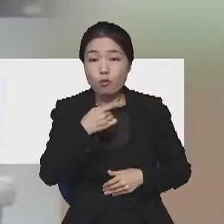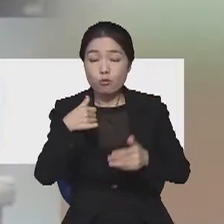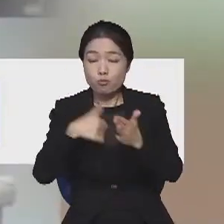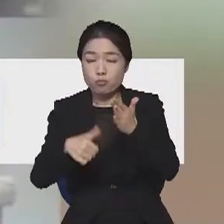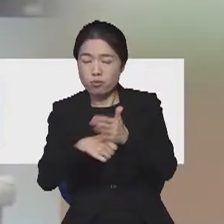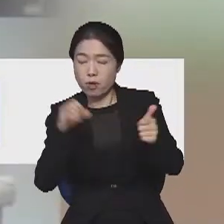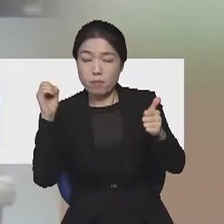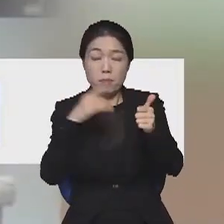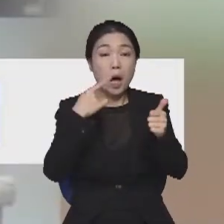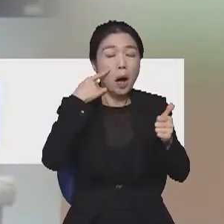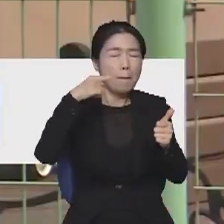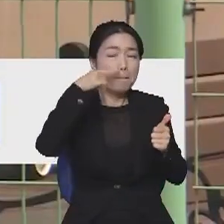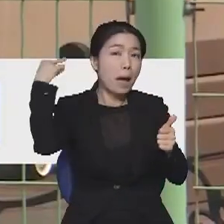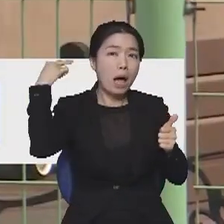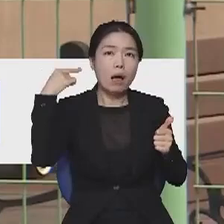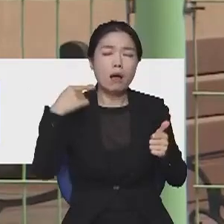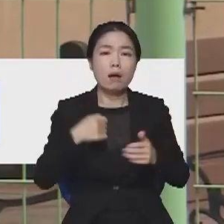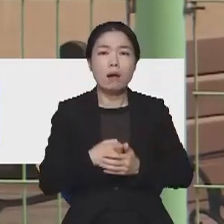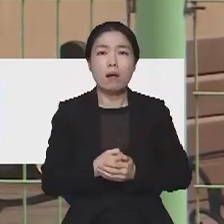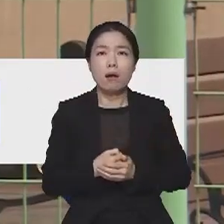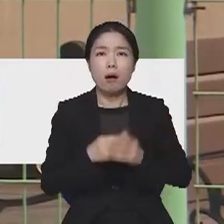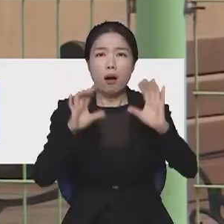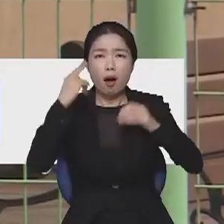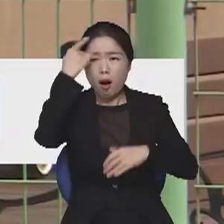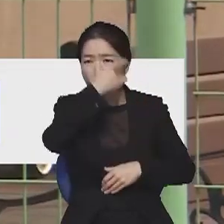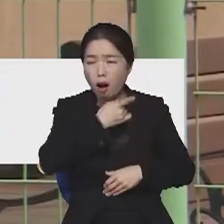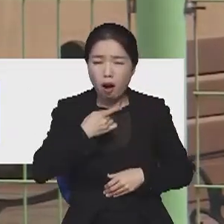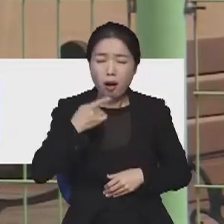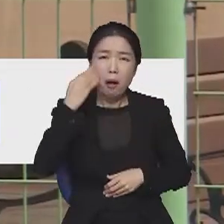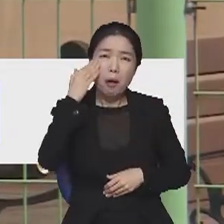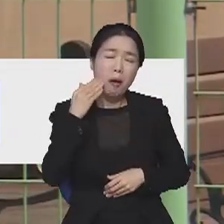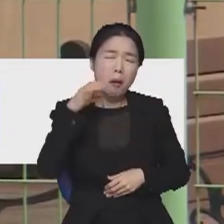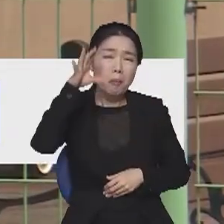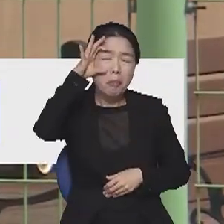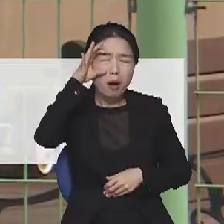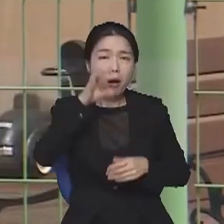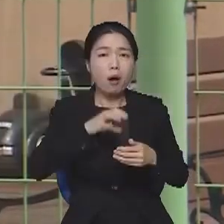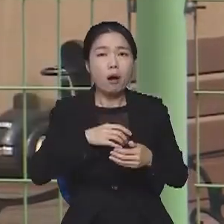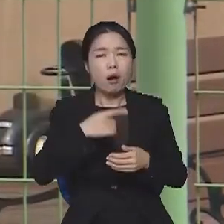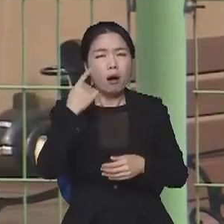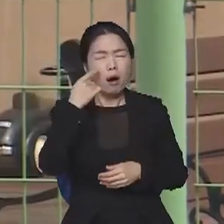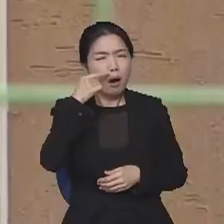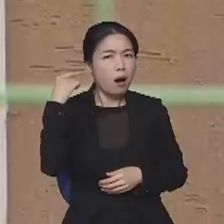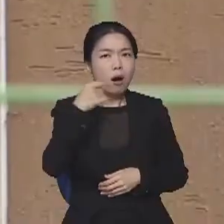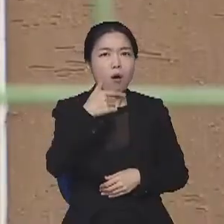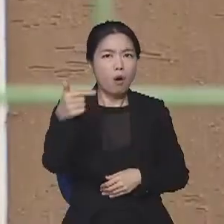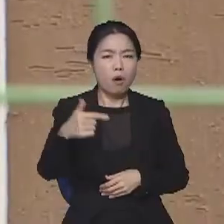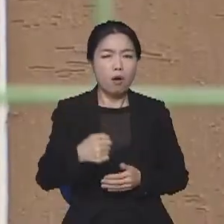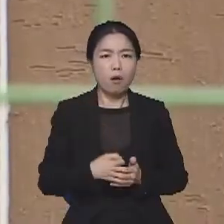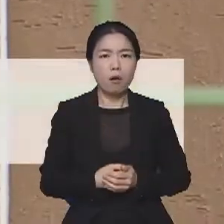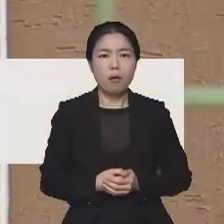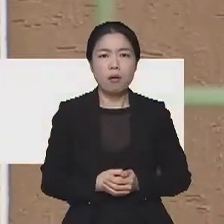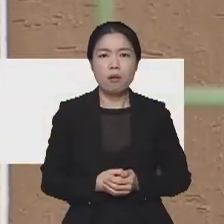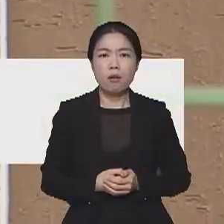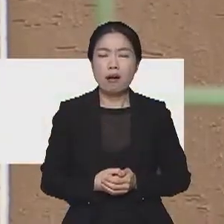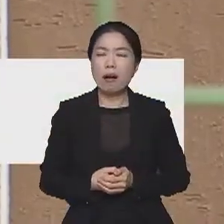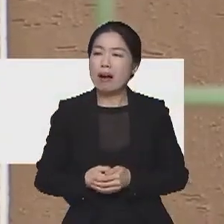던져 눈밑을 다치게 했습니다. 아이 얼굴에 멍이 들 정도로 큰 상처였습니다. 잘하는